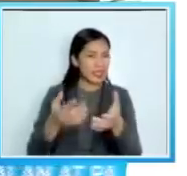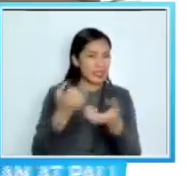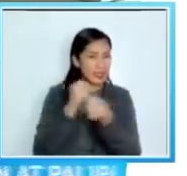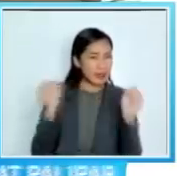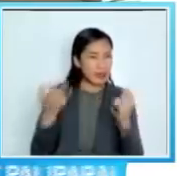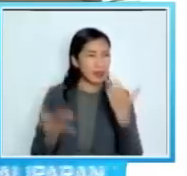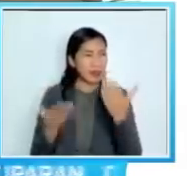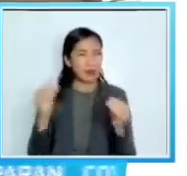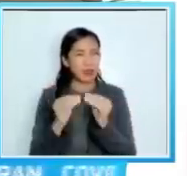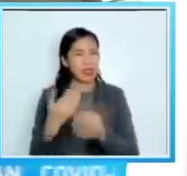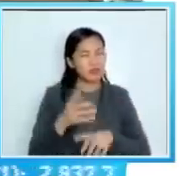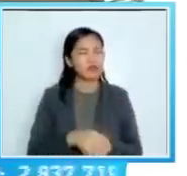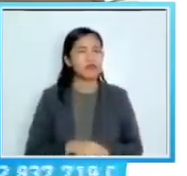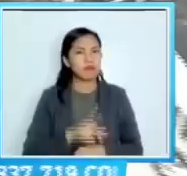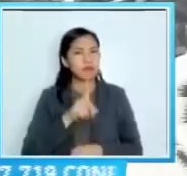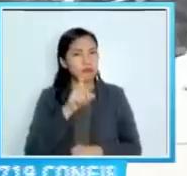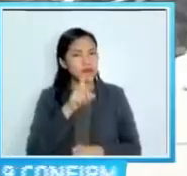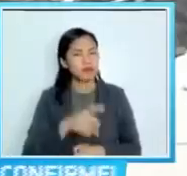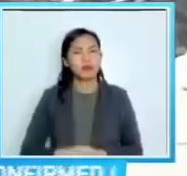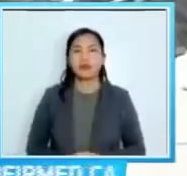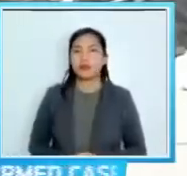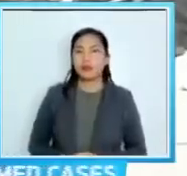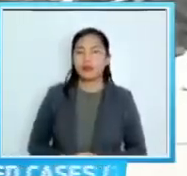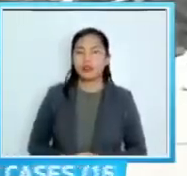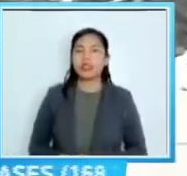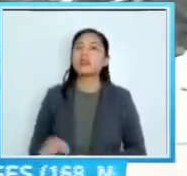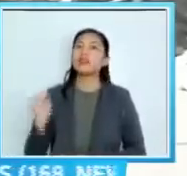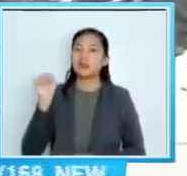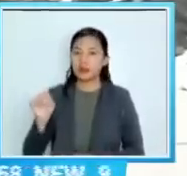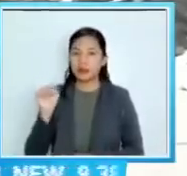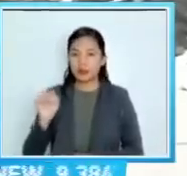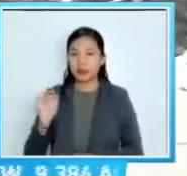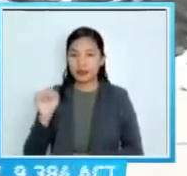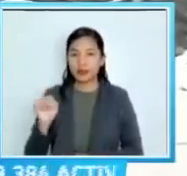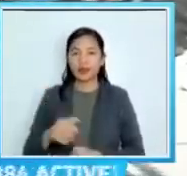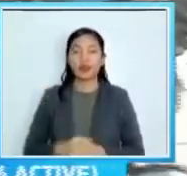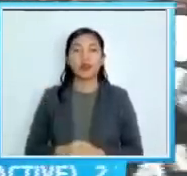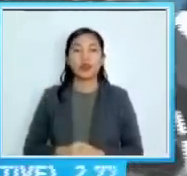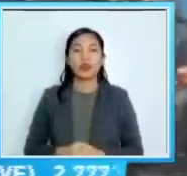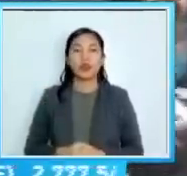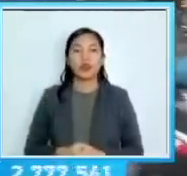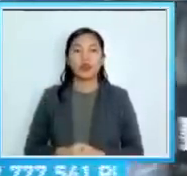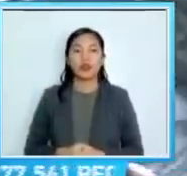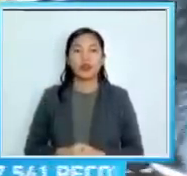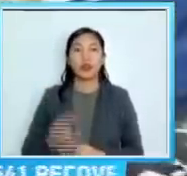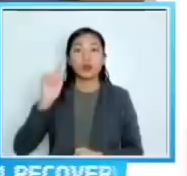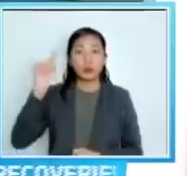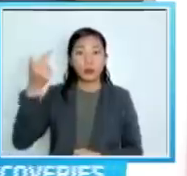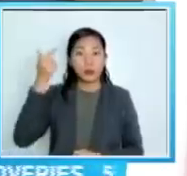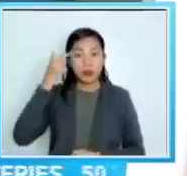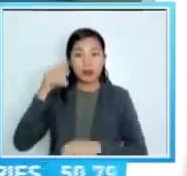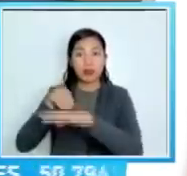makadagdag din sila doon sa kaguluhan diyan, JP. O yun nga rin yung payo ng ating ng government officials gaya ng iyong